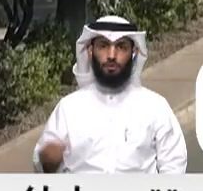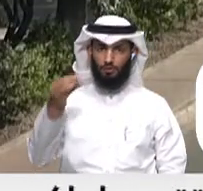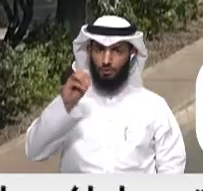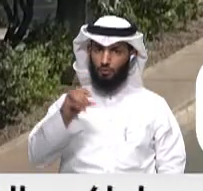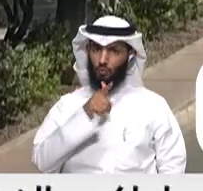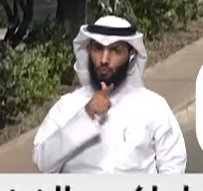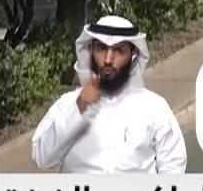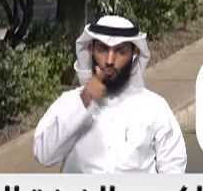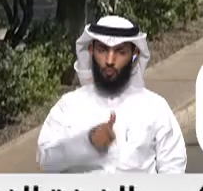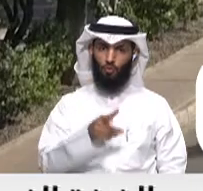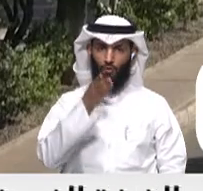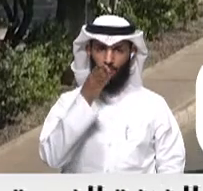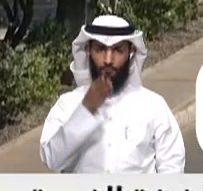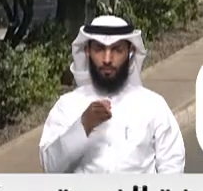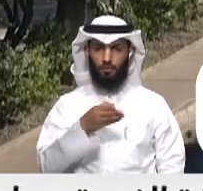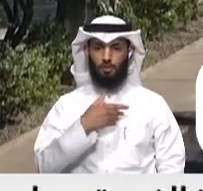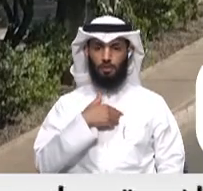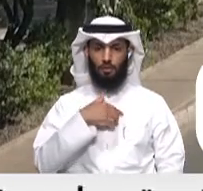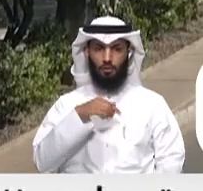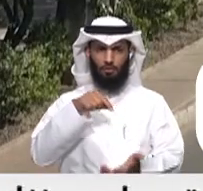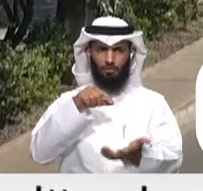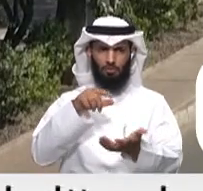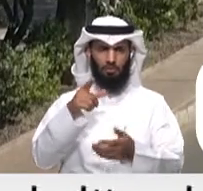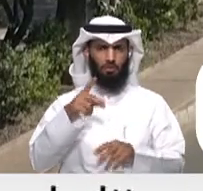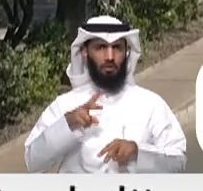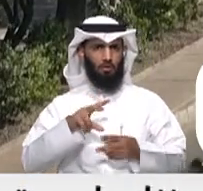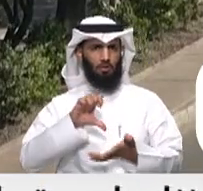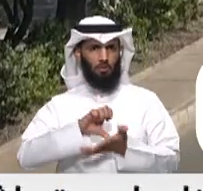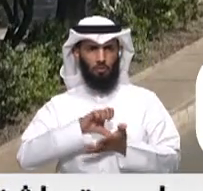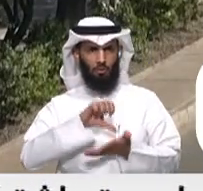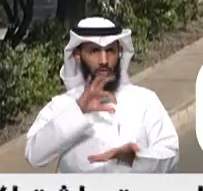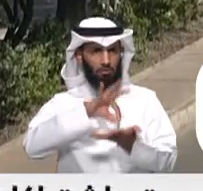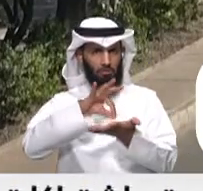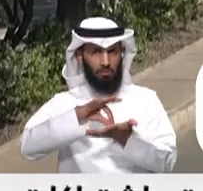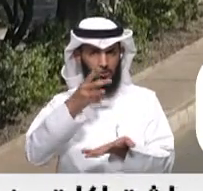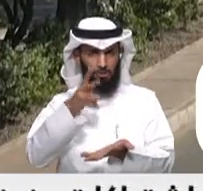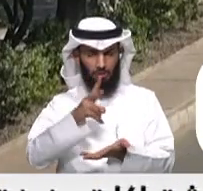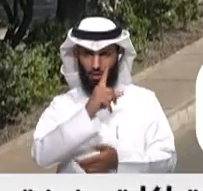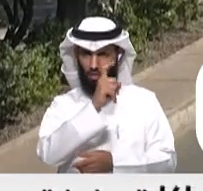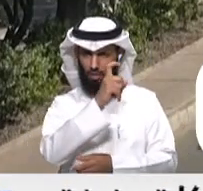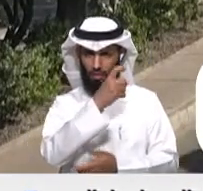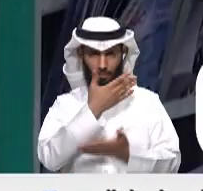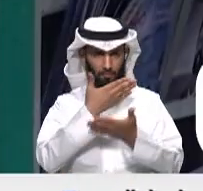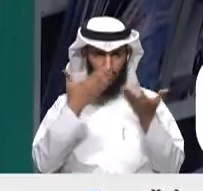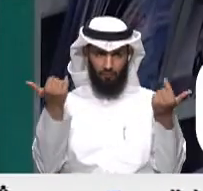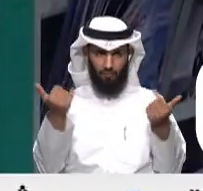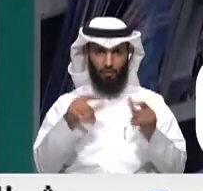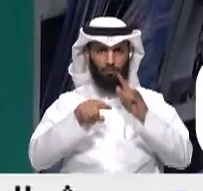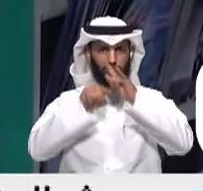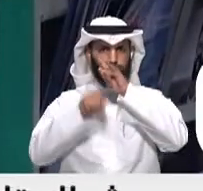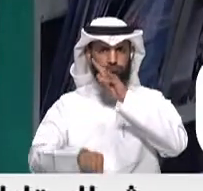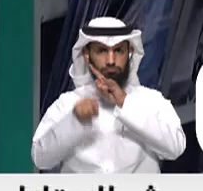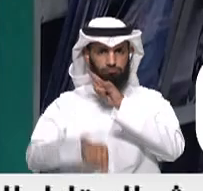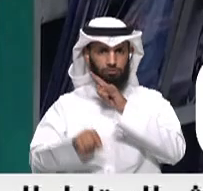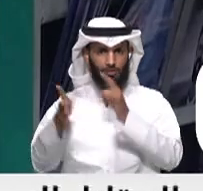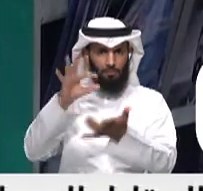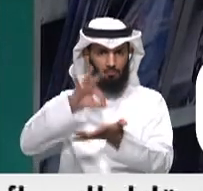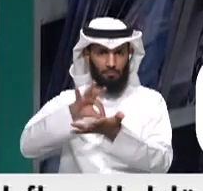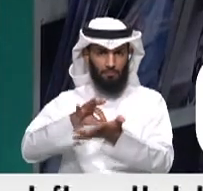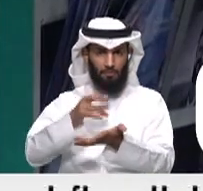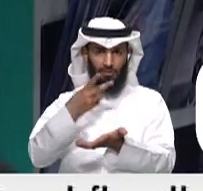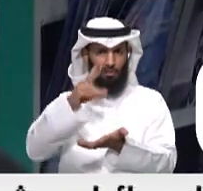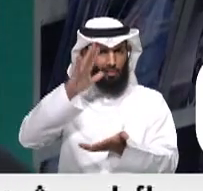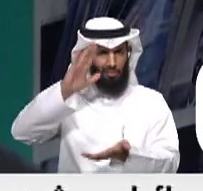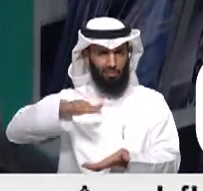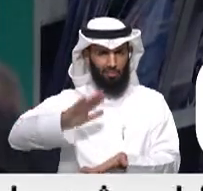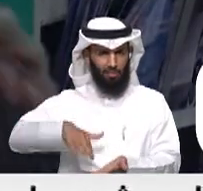باستهداف 20 موقعا غير واقعية، وأن عدد الأهداف التي ضربها الاحتلال أقل بكثير من هذا العدد،